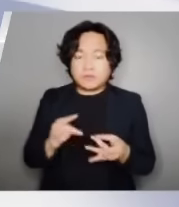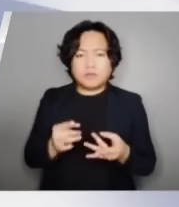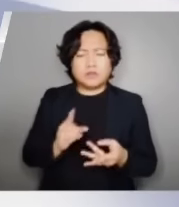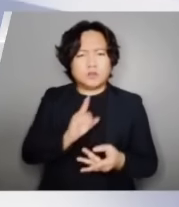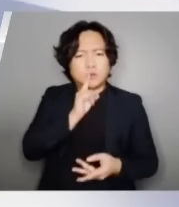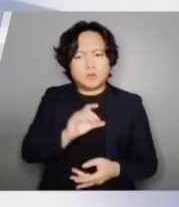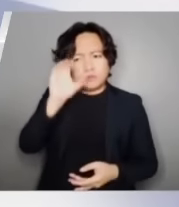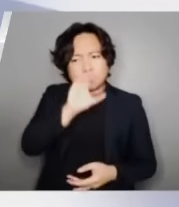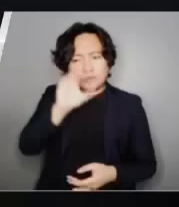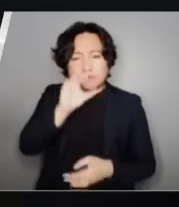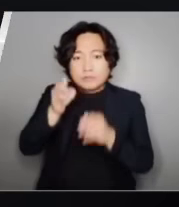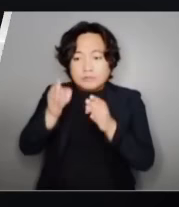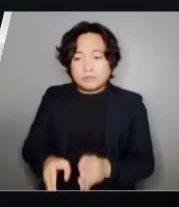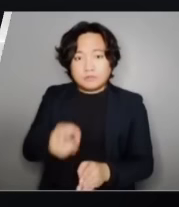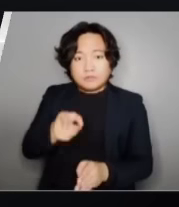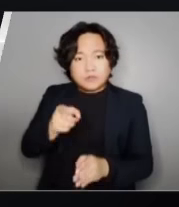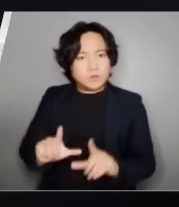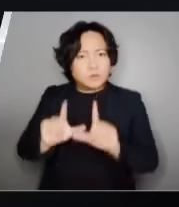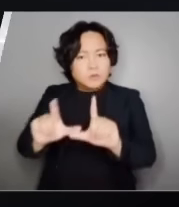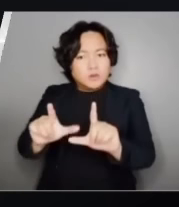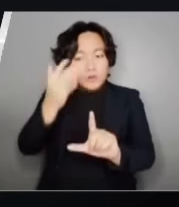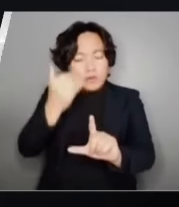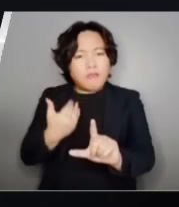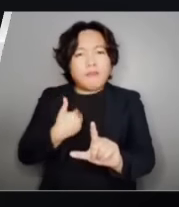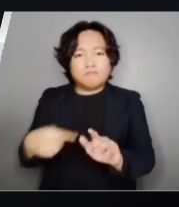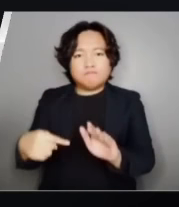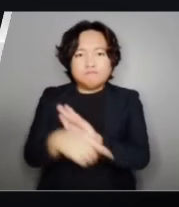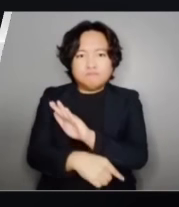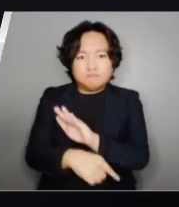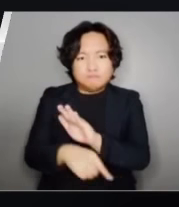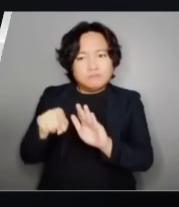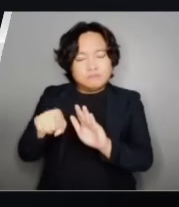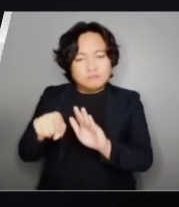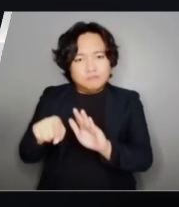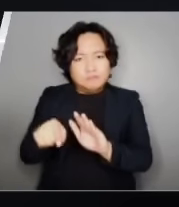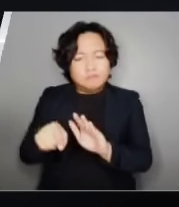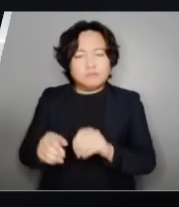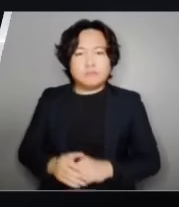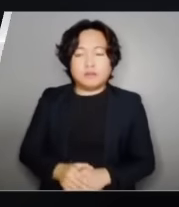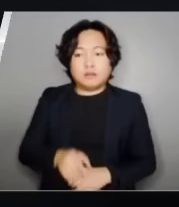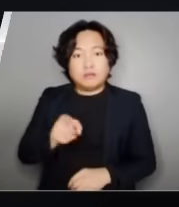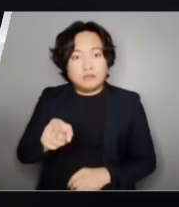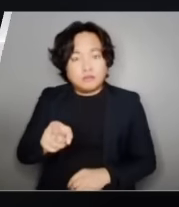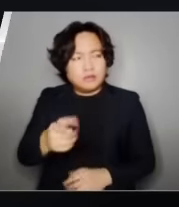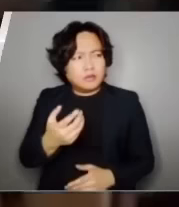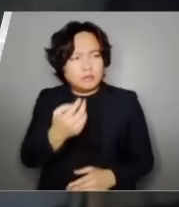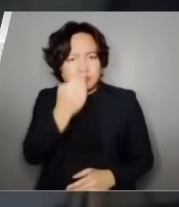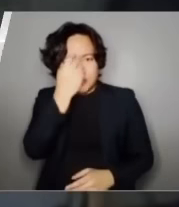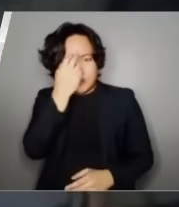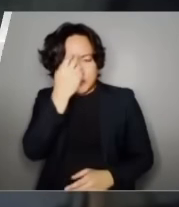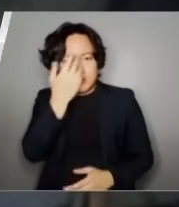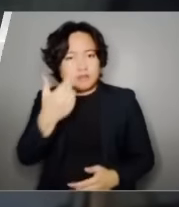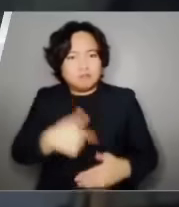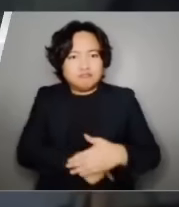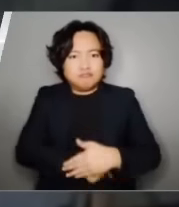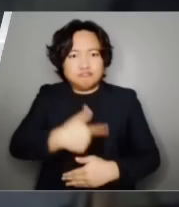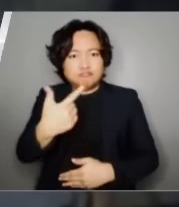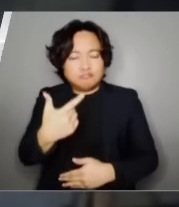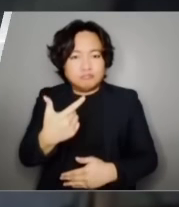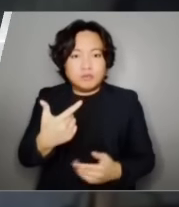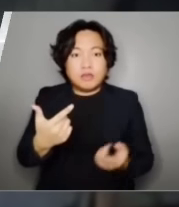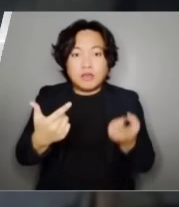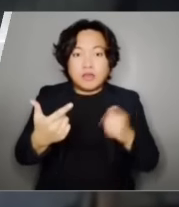is murder. Pero nakatunog umano ang target na minamanmanan siya. Kaya nagtangka raw siyang bumunot ng baril. Doon na raw nagkaputok ng baril